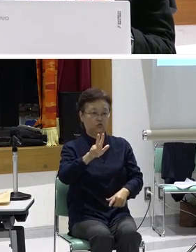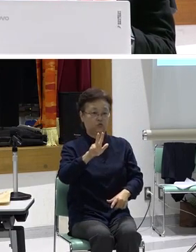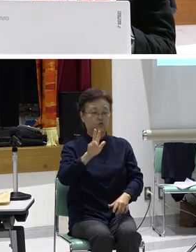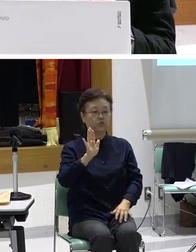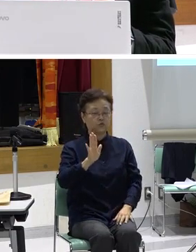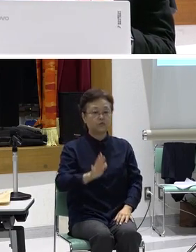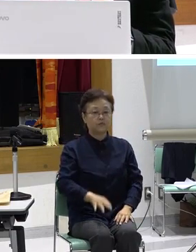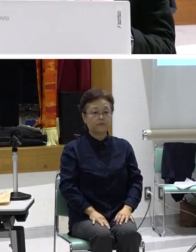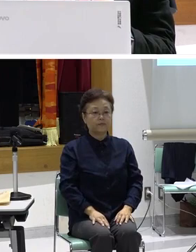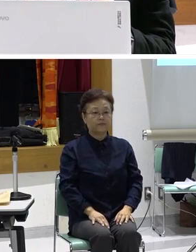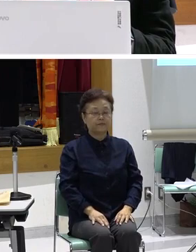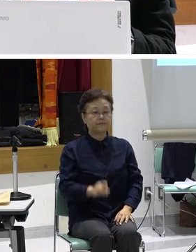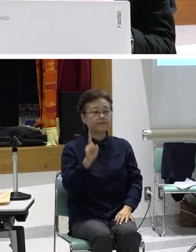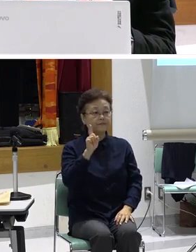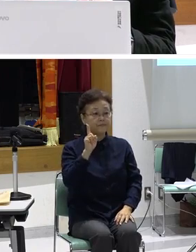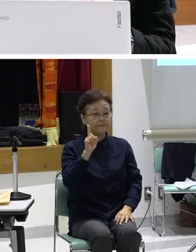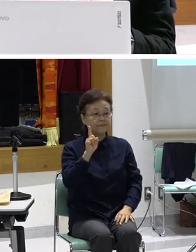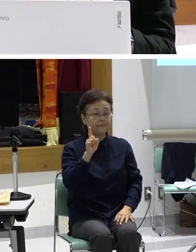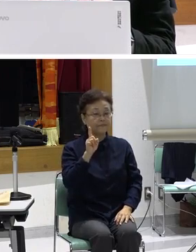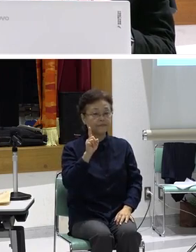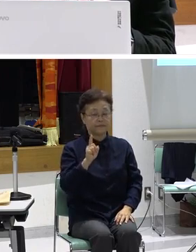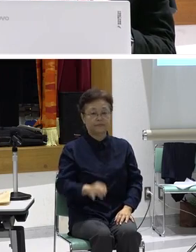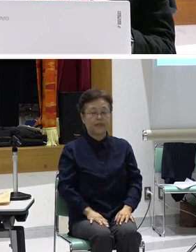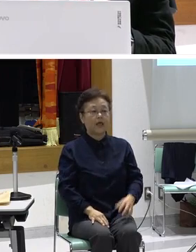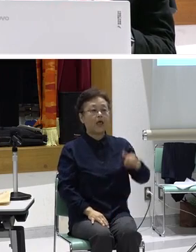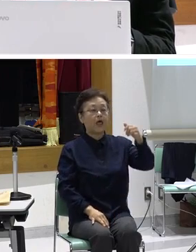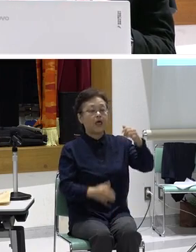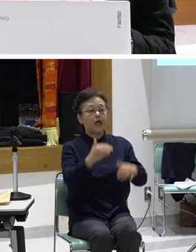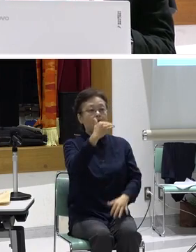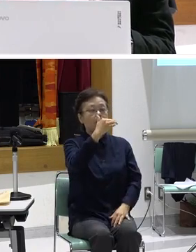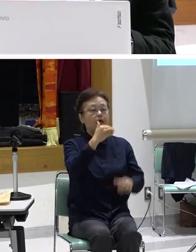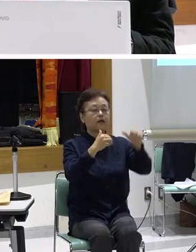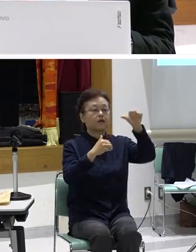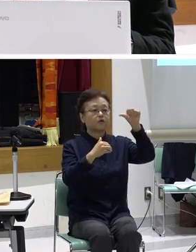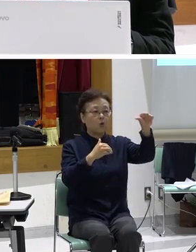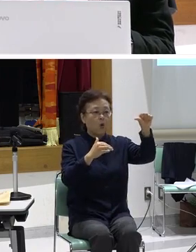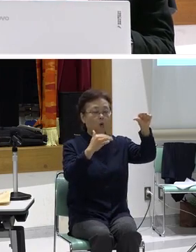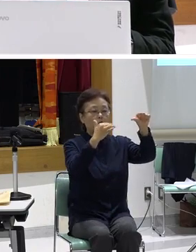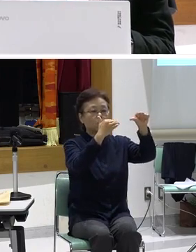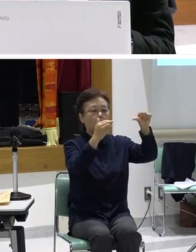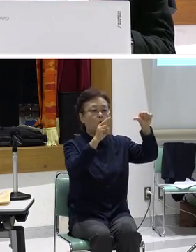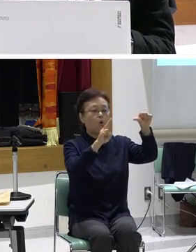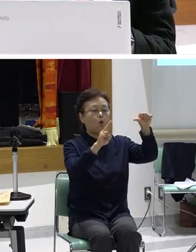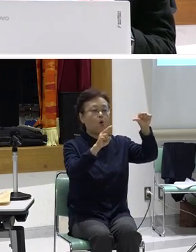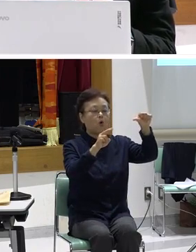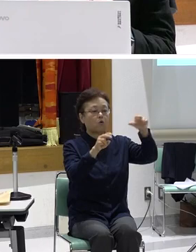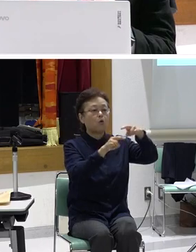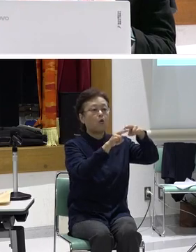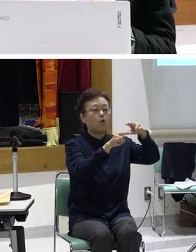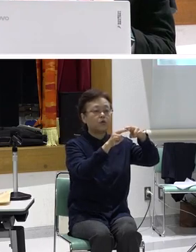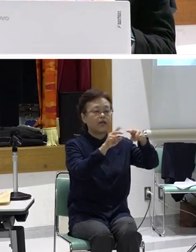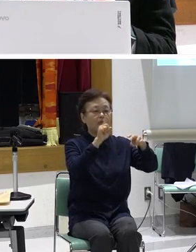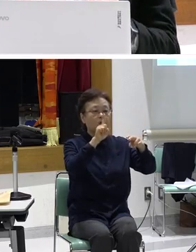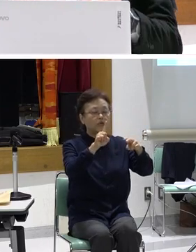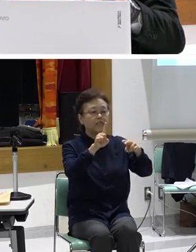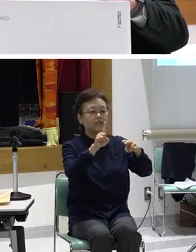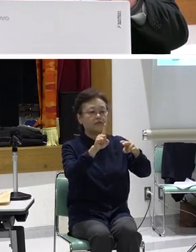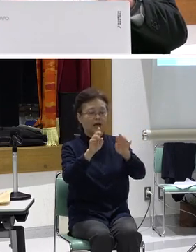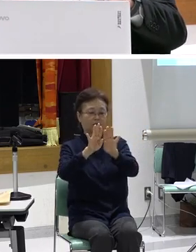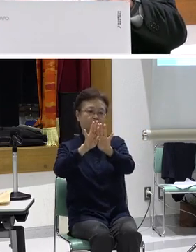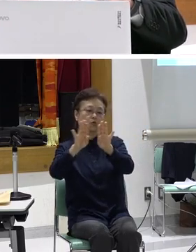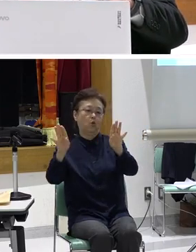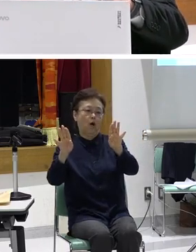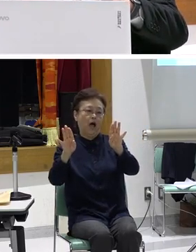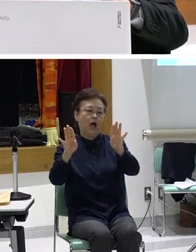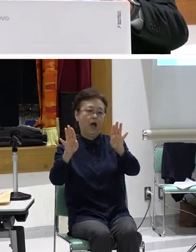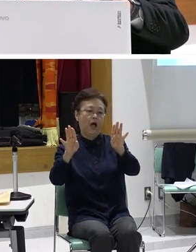ども、何かというと5号車1番ドアというのを展示と、